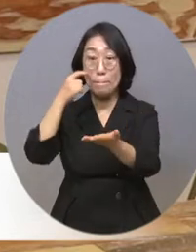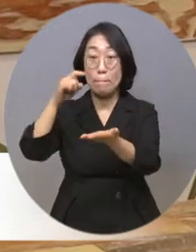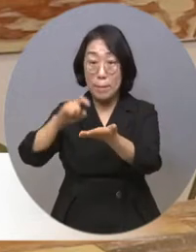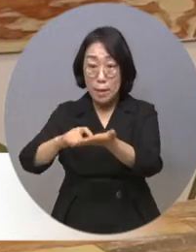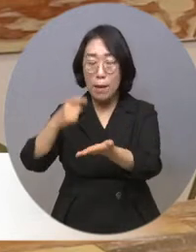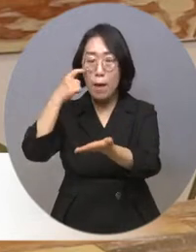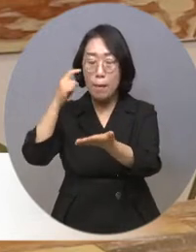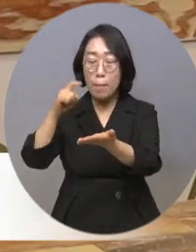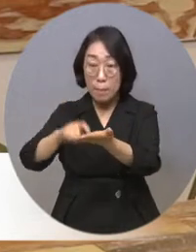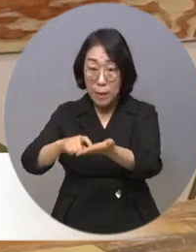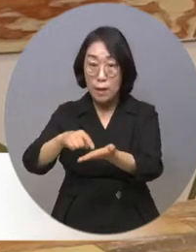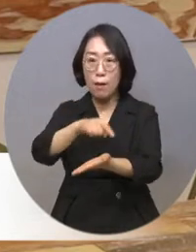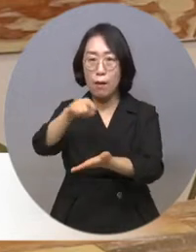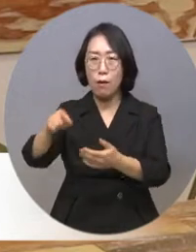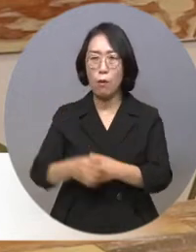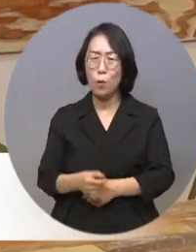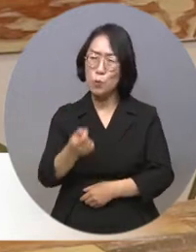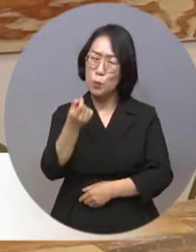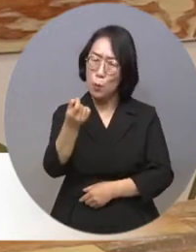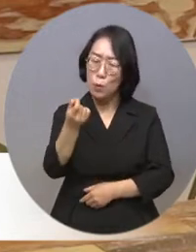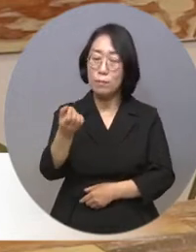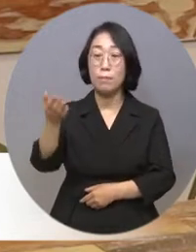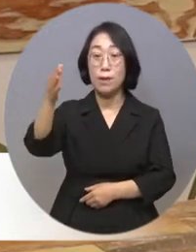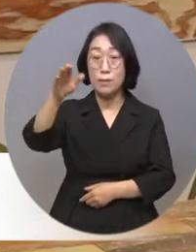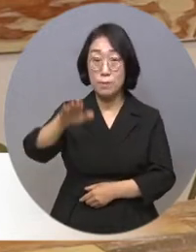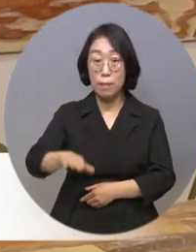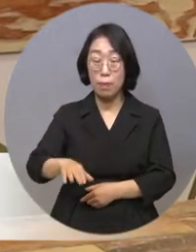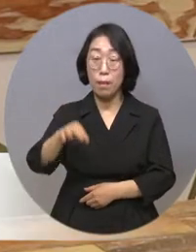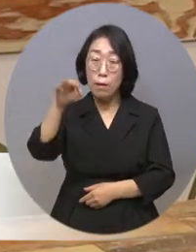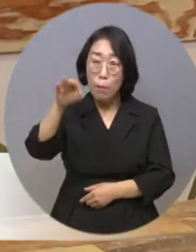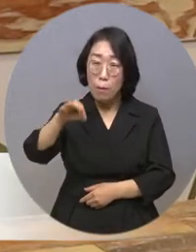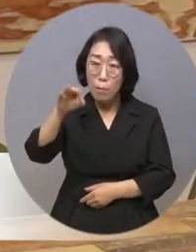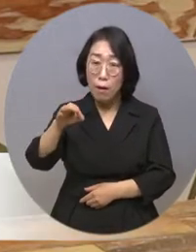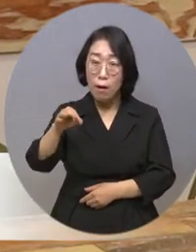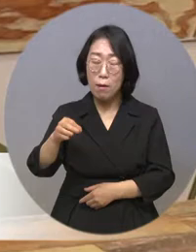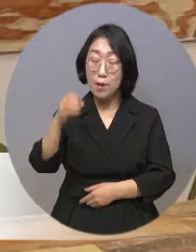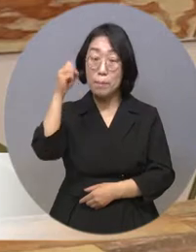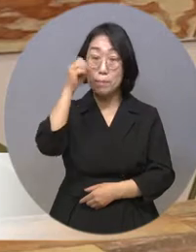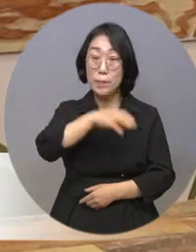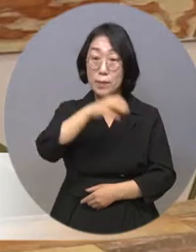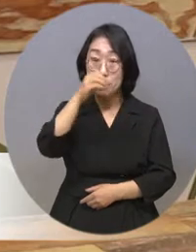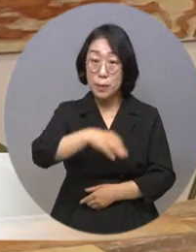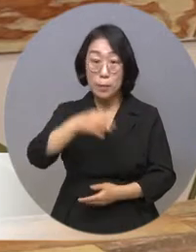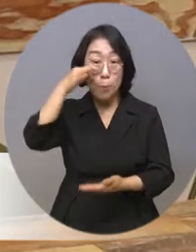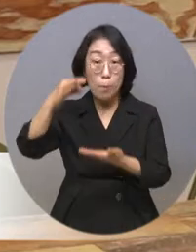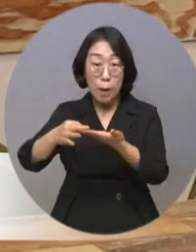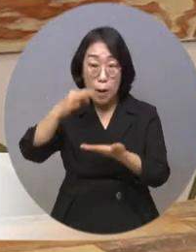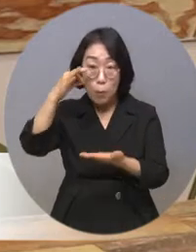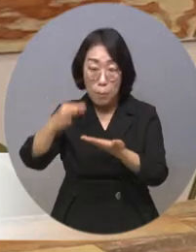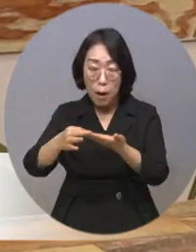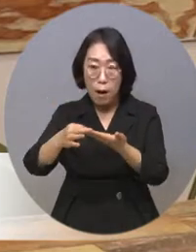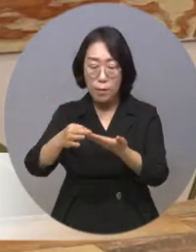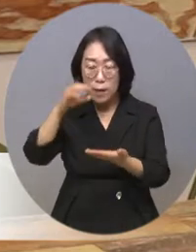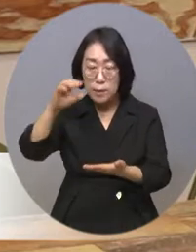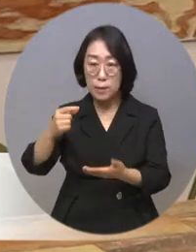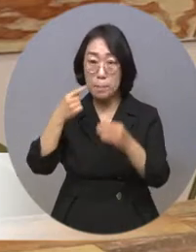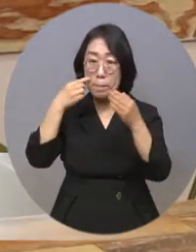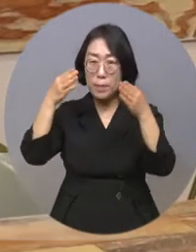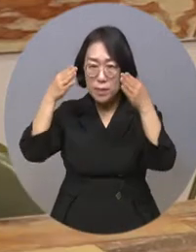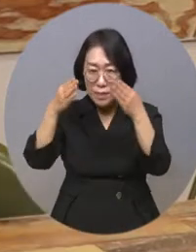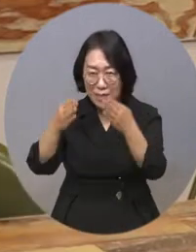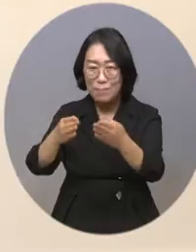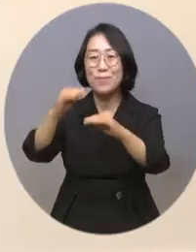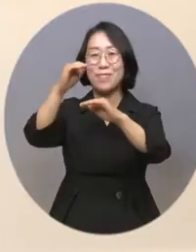작품들로서 사소하지만 사소해서 그냥 지나치는 것들에 대한 이야기입니다. 보이는